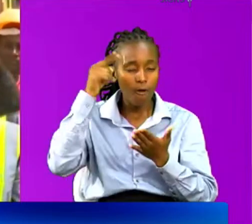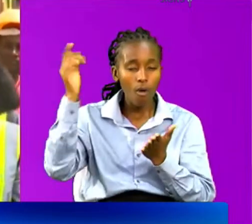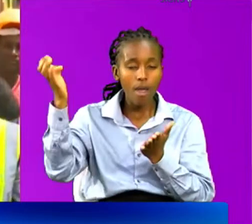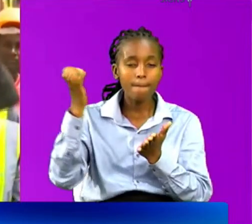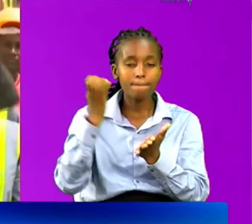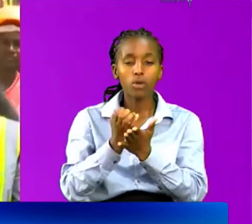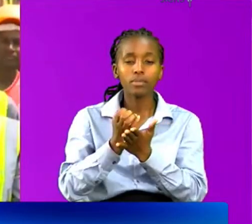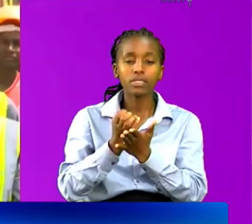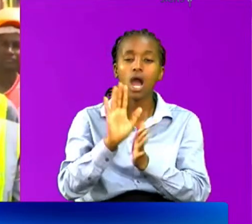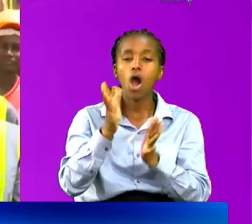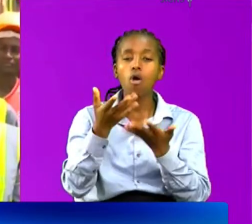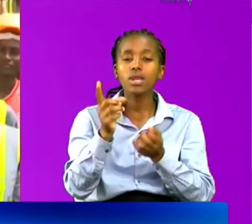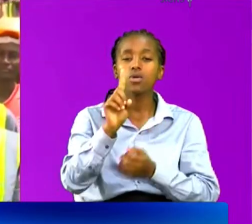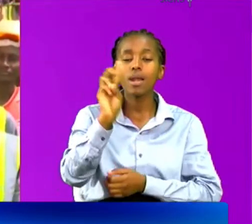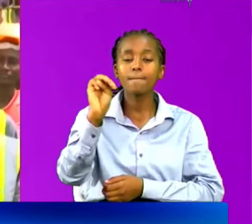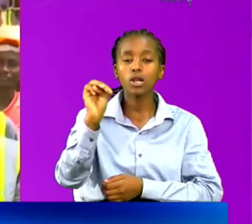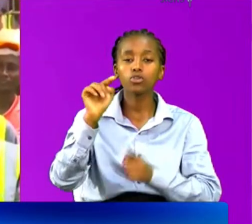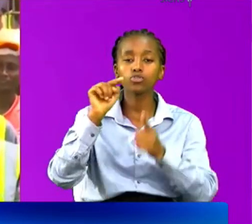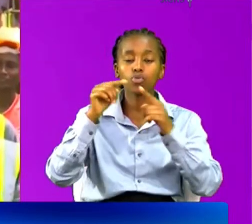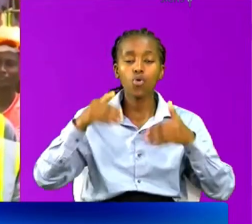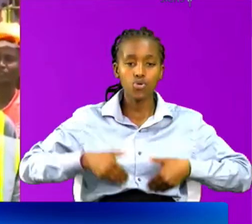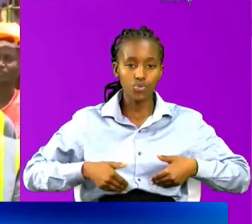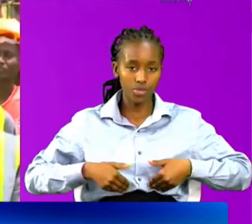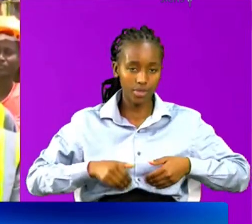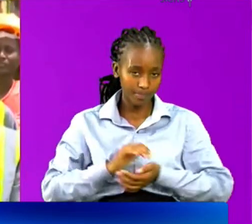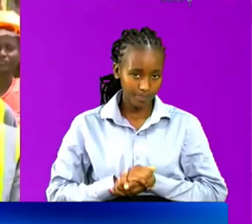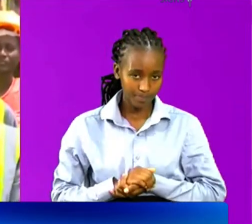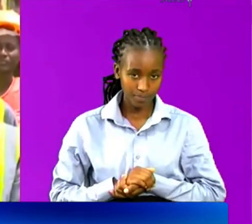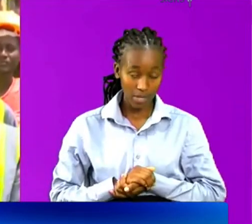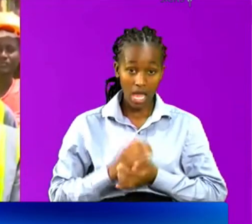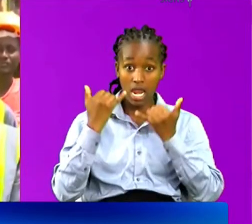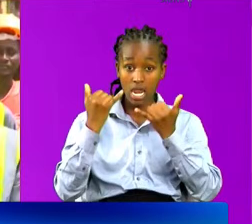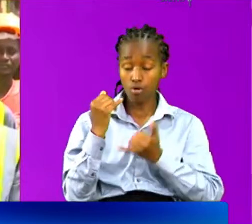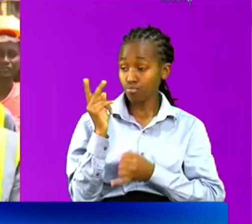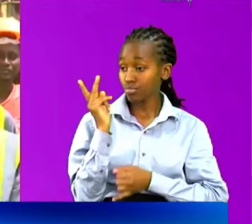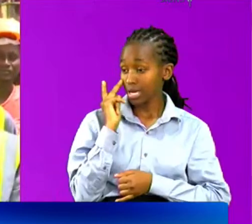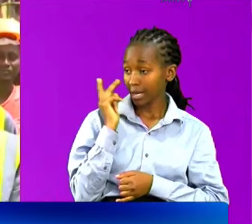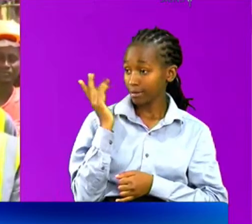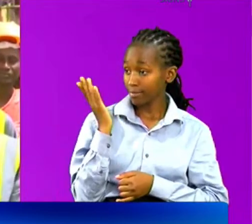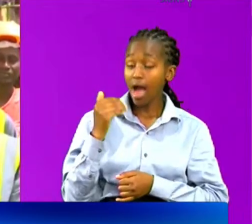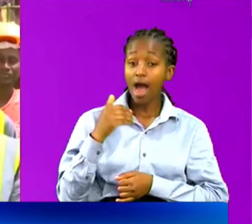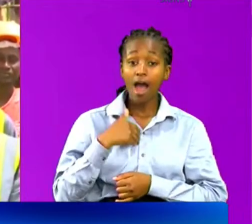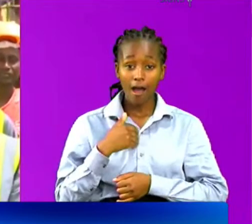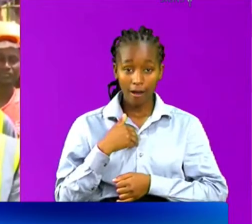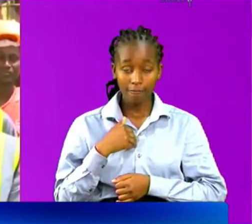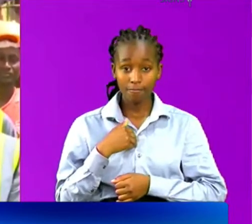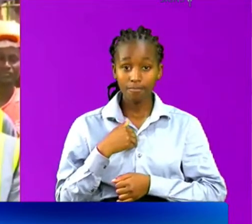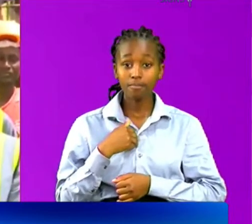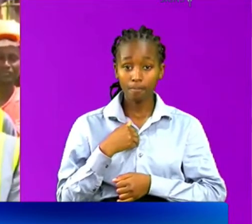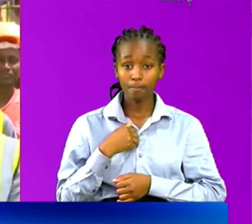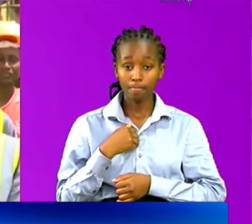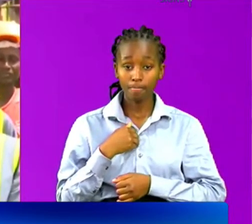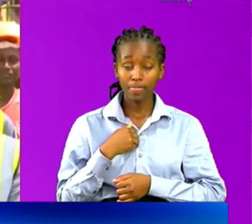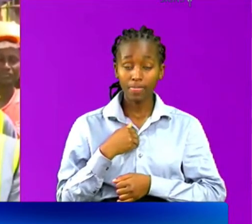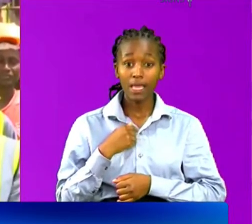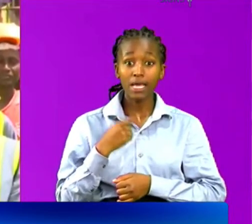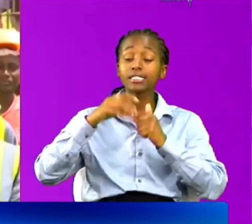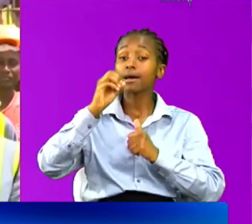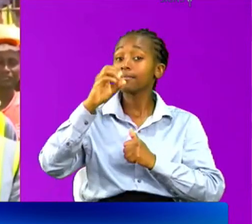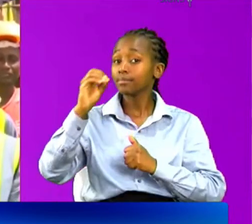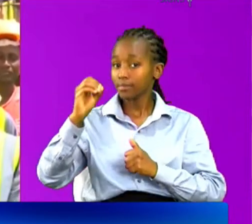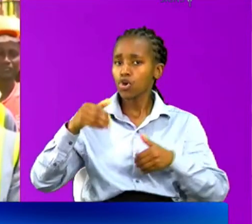kazi. Saa hii hapa katika hii site tuko na vijana 600 wanafanya kazi hapa. Na imeanza tu peke